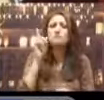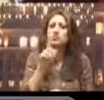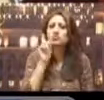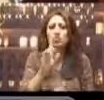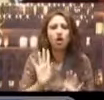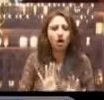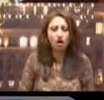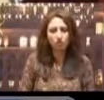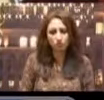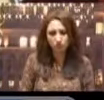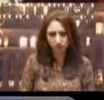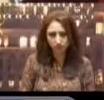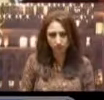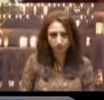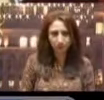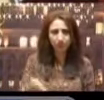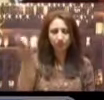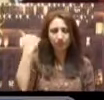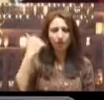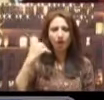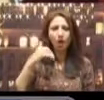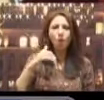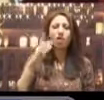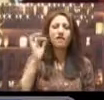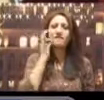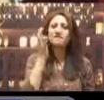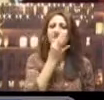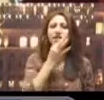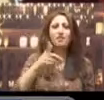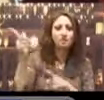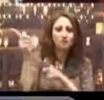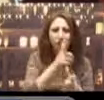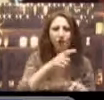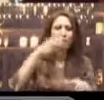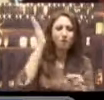يعني كان في يوم العرض الخاص بالذات، كان في